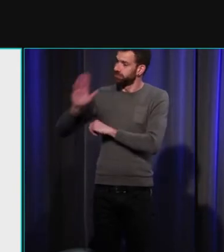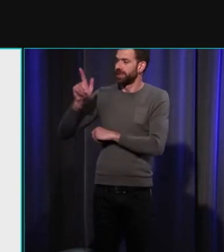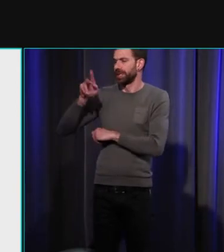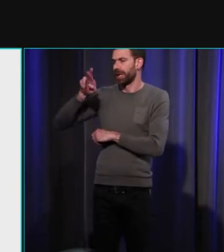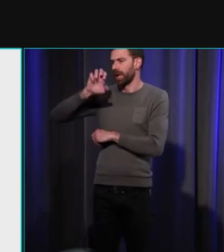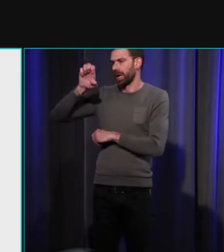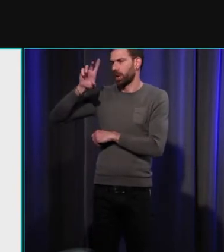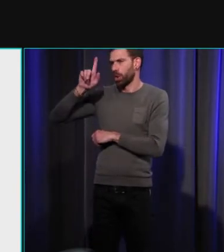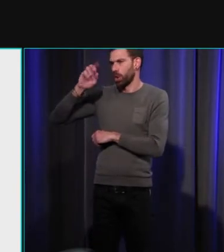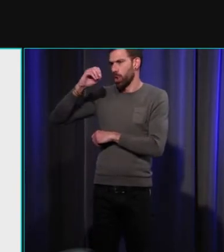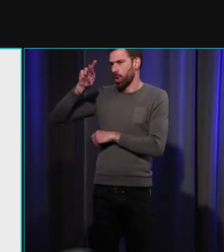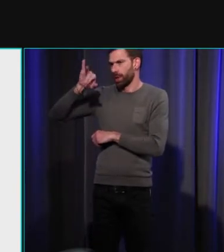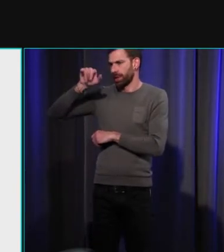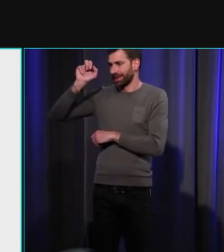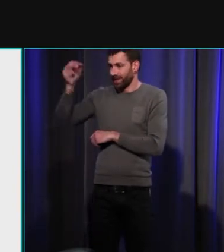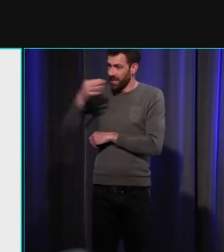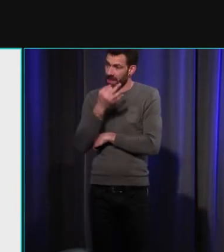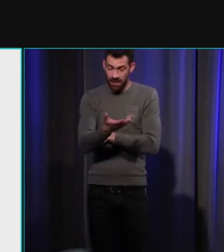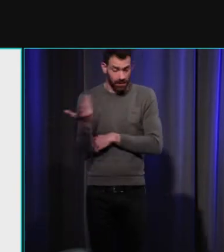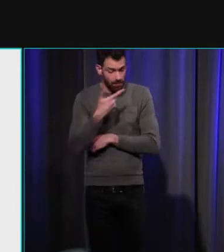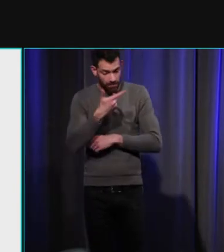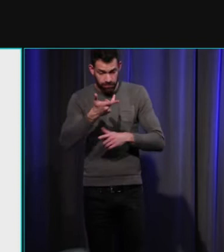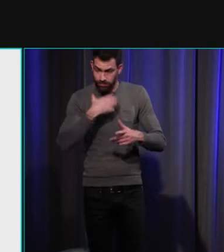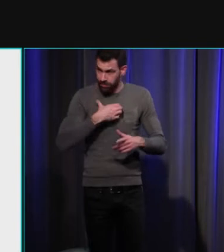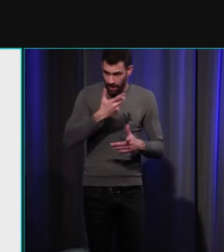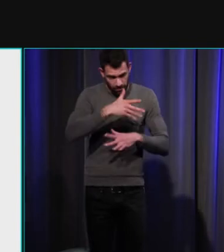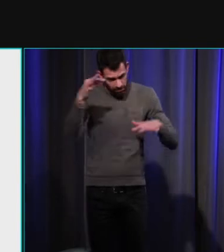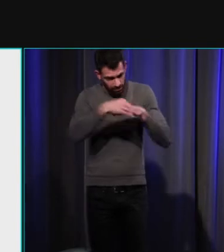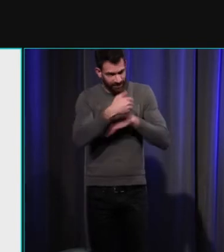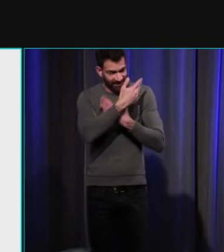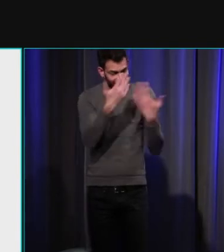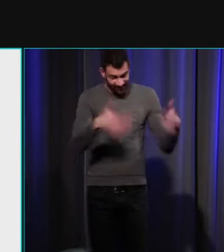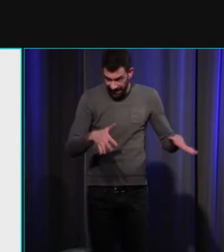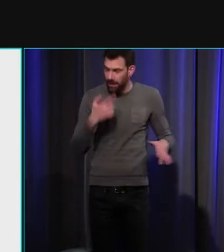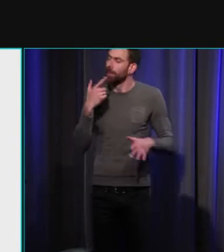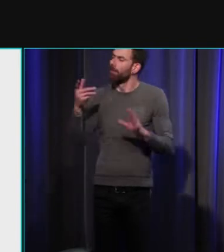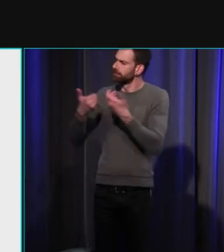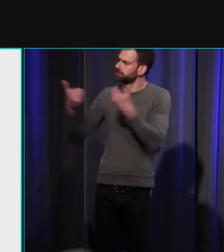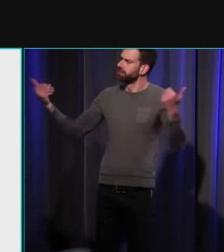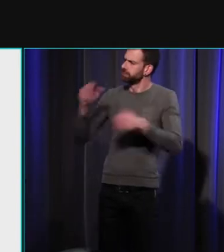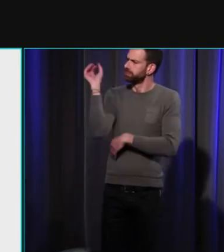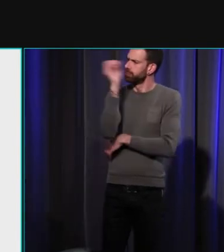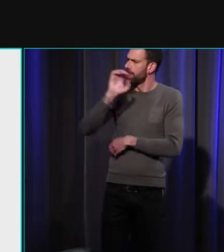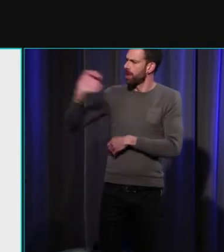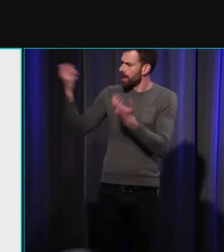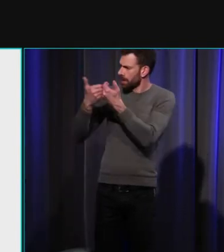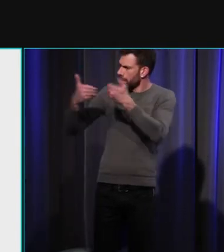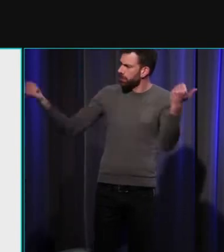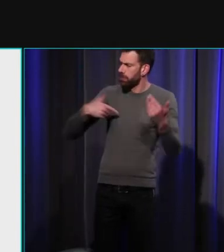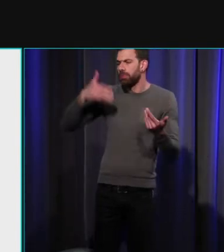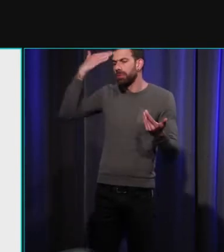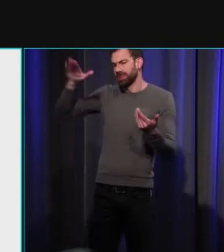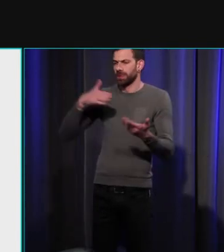plus en occident tout cas mais lorient n'est plus avec l'occident puisque vous savez qu'il y a eu du cisme